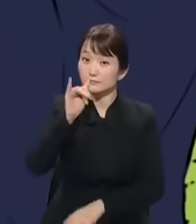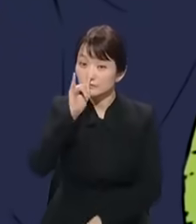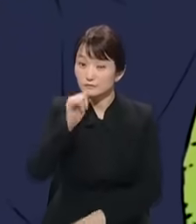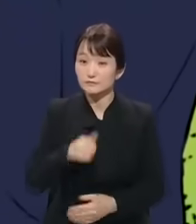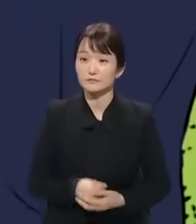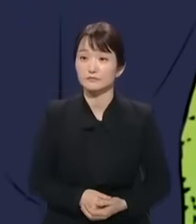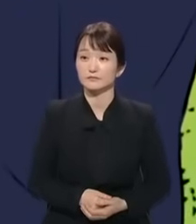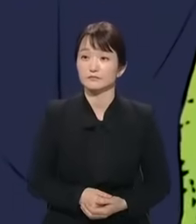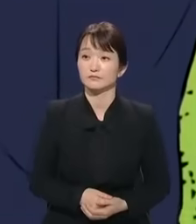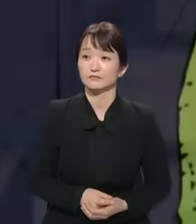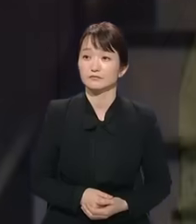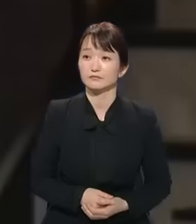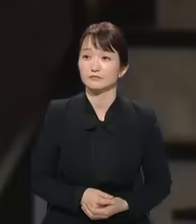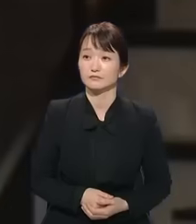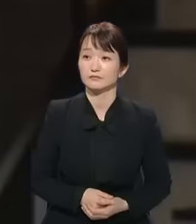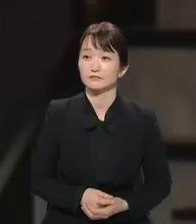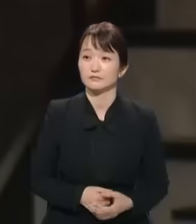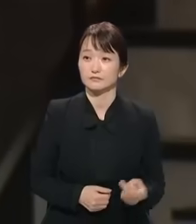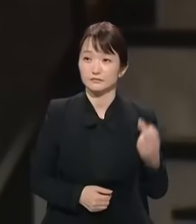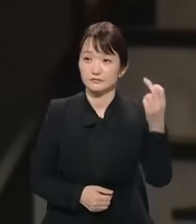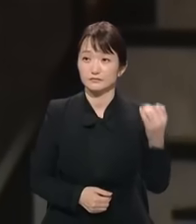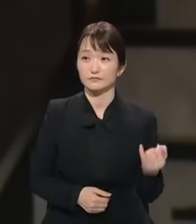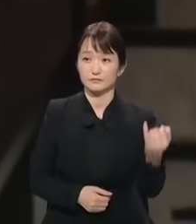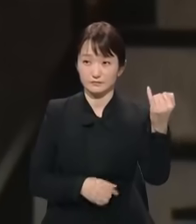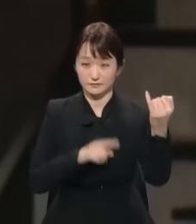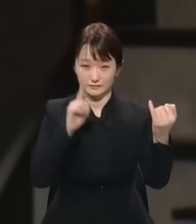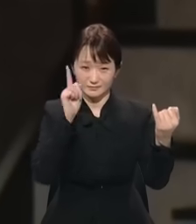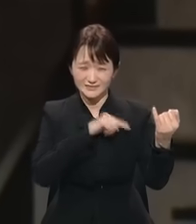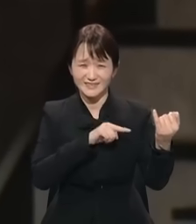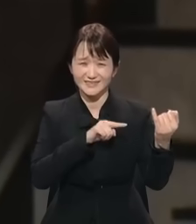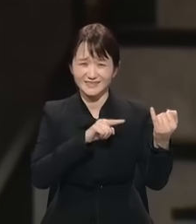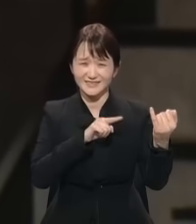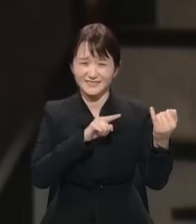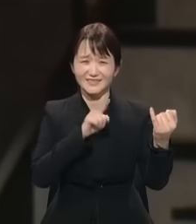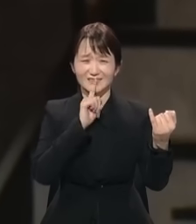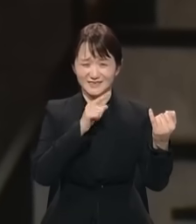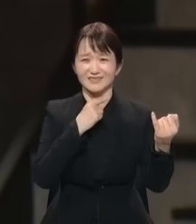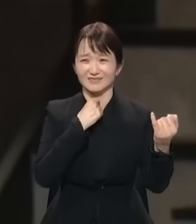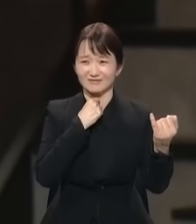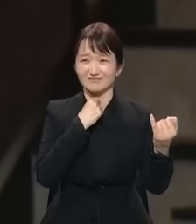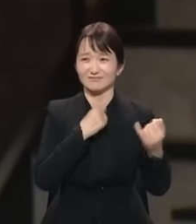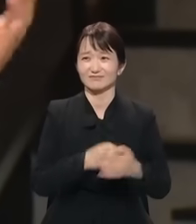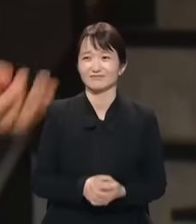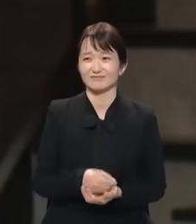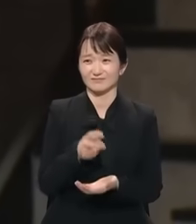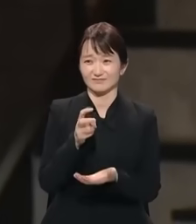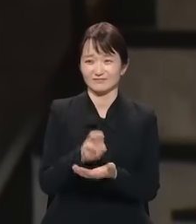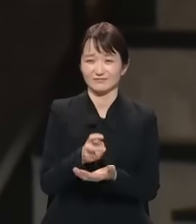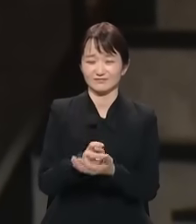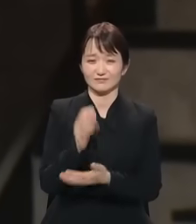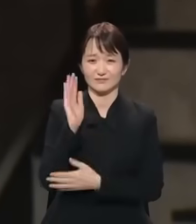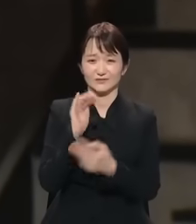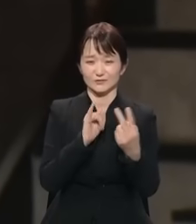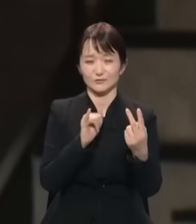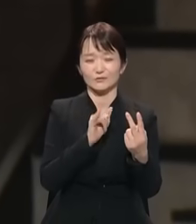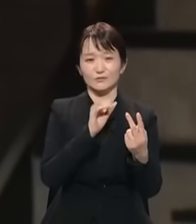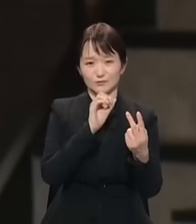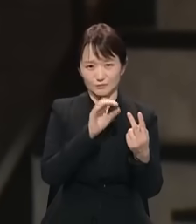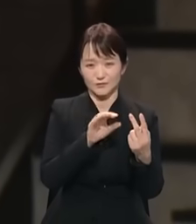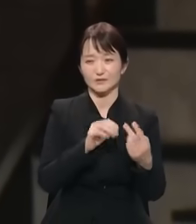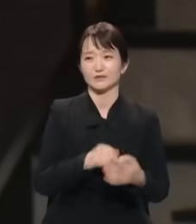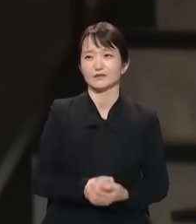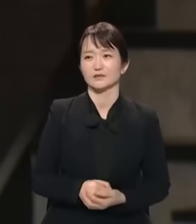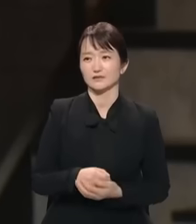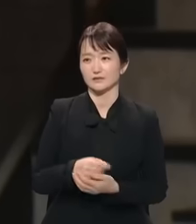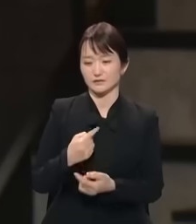뭐 그냥 야, 그 형 누나들은 참 나빴다라는 얘기하고 싶고요. 법적인 얘기는 두 분이 하셨으니까 그리고 오늘 제보하신